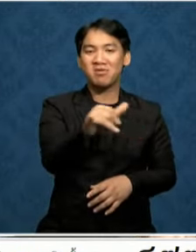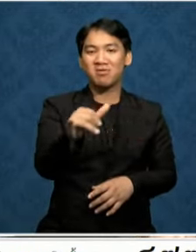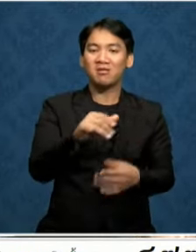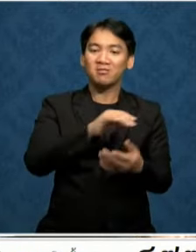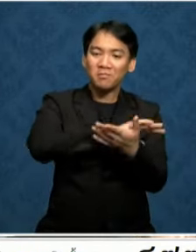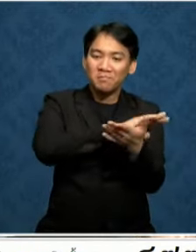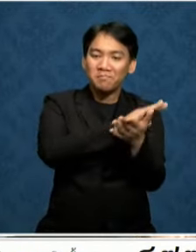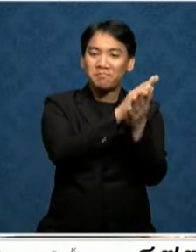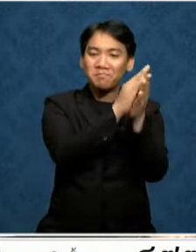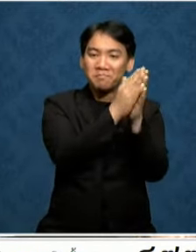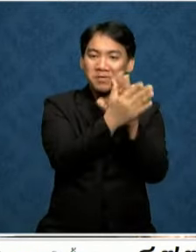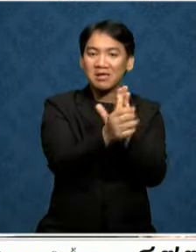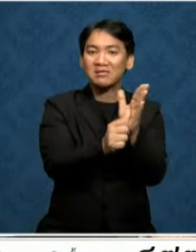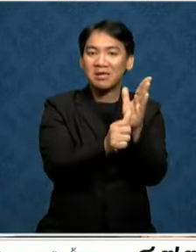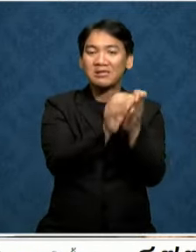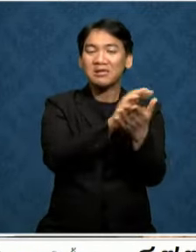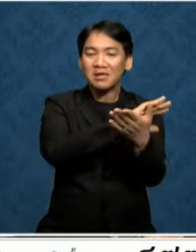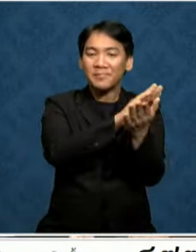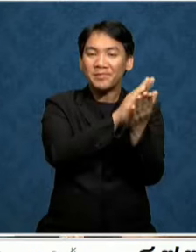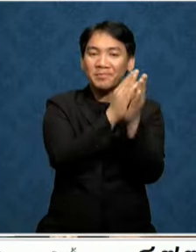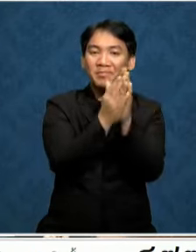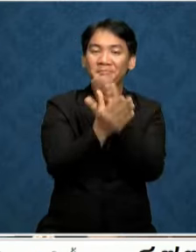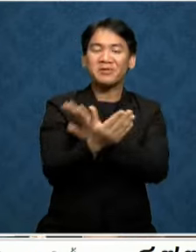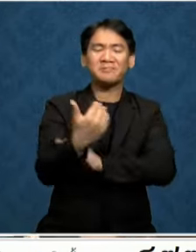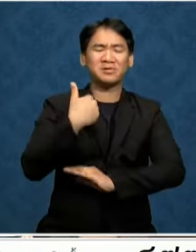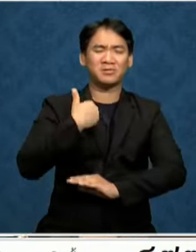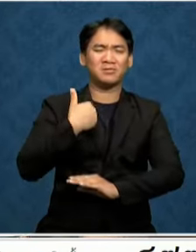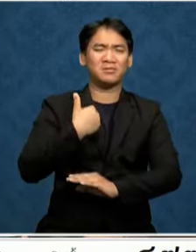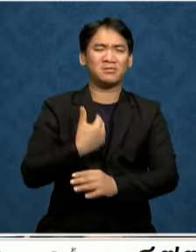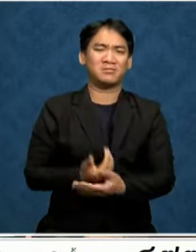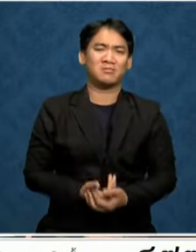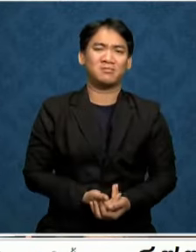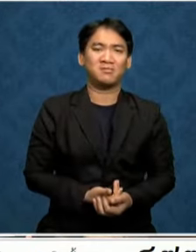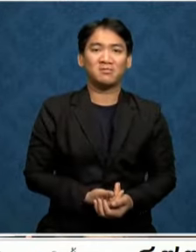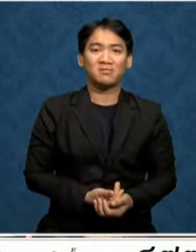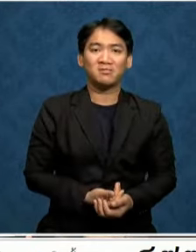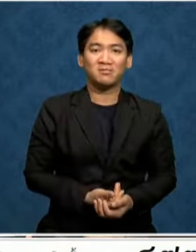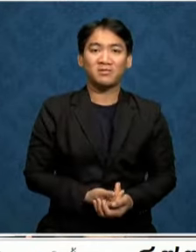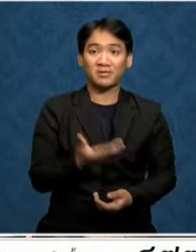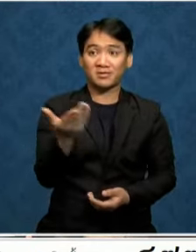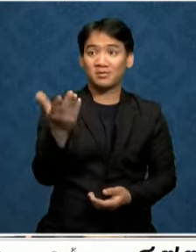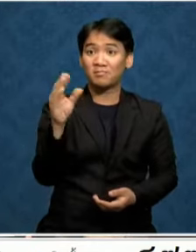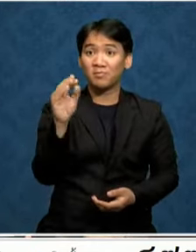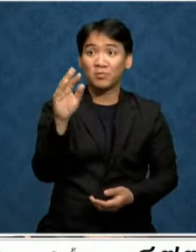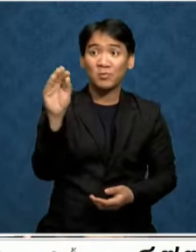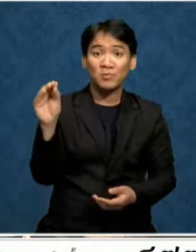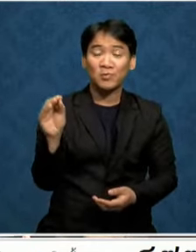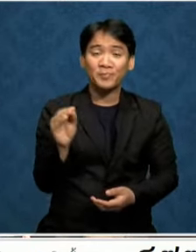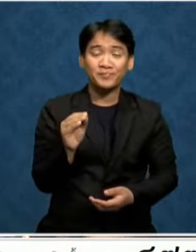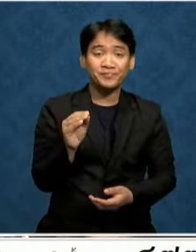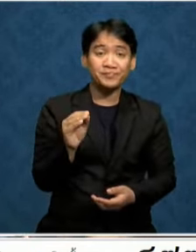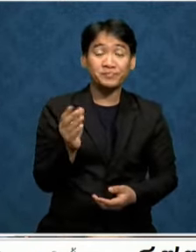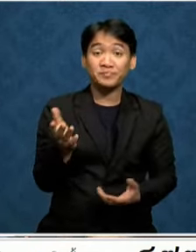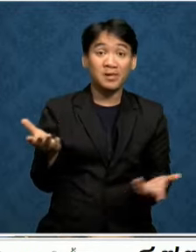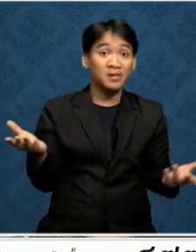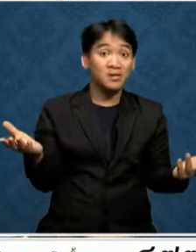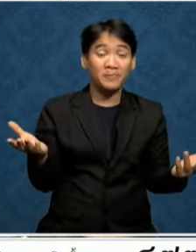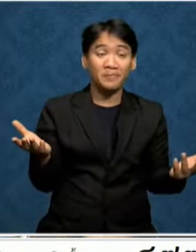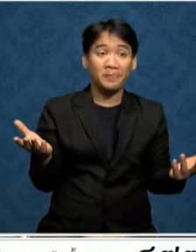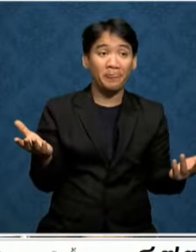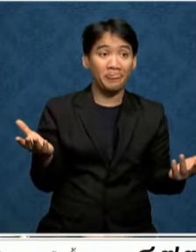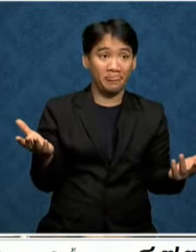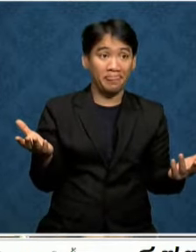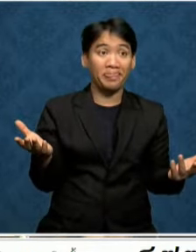ได้หรอกครับนะครับก็มีท่านบางท่านพูดถึงนะบางคนก็มาคอมเมนต์ใน